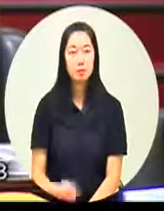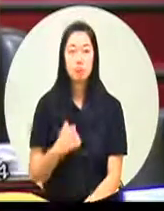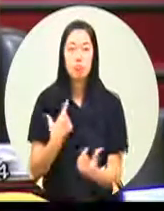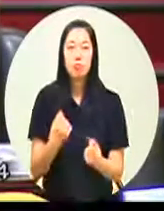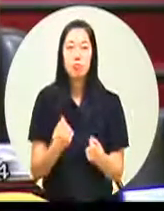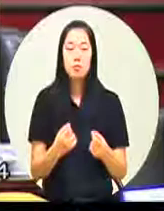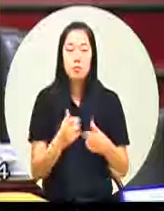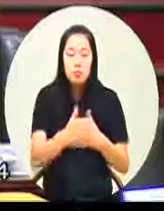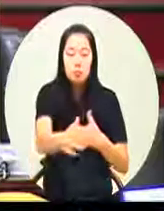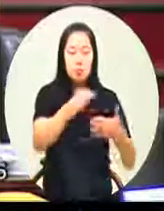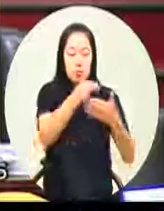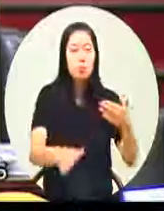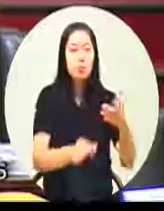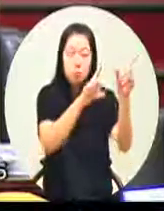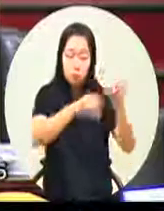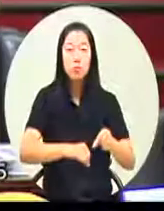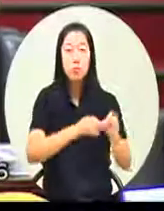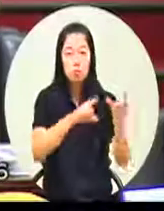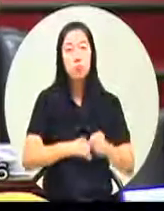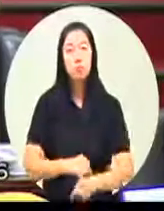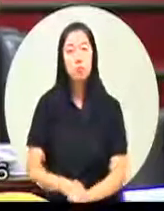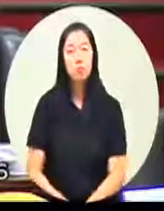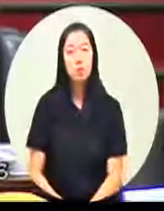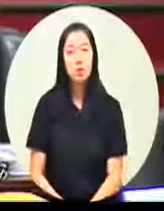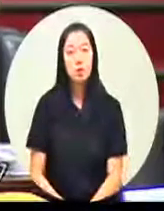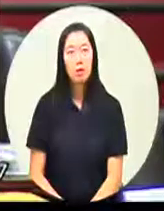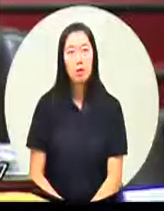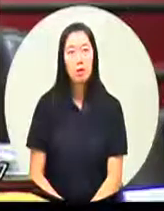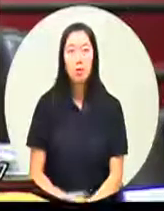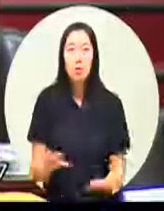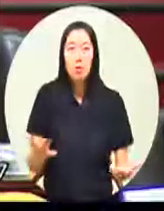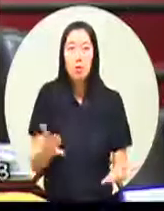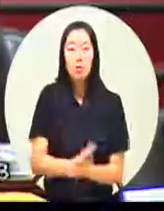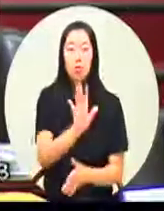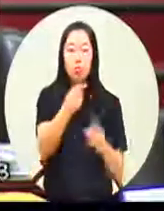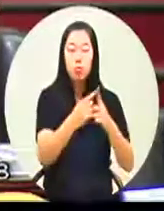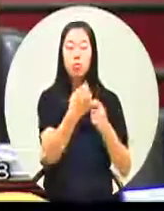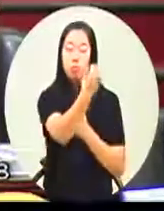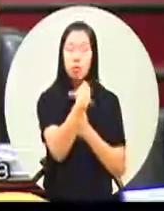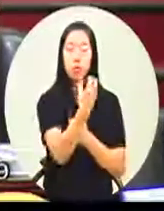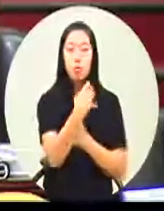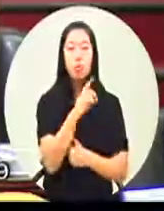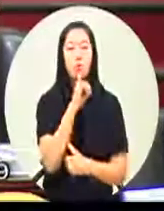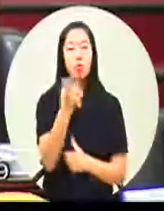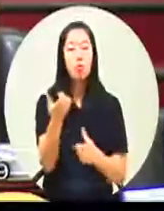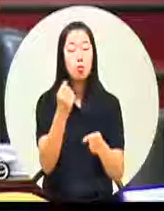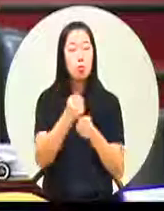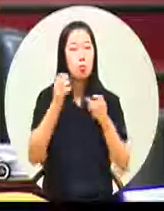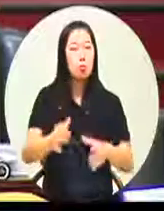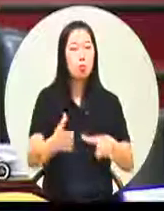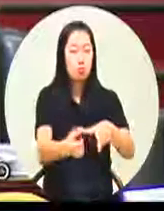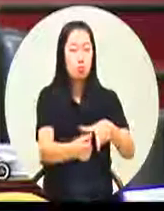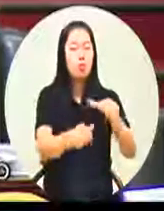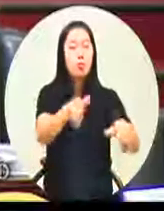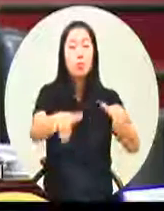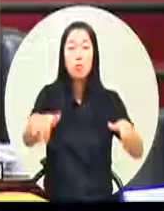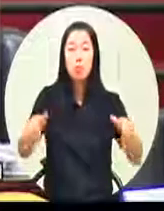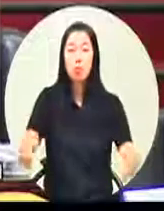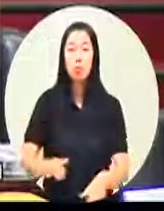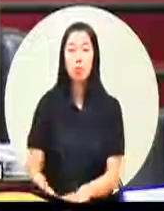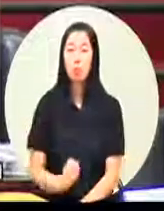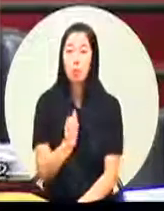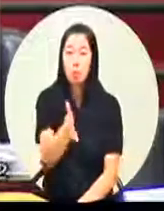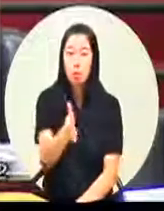序来嘛，我们按程序来啊，因为已经有人跟我建议了，我们来做公投，对不对？因为